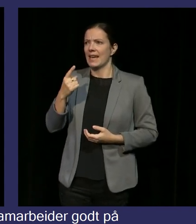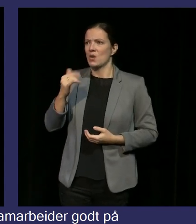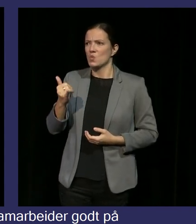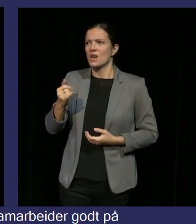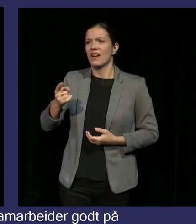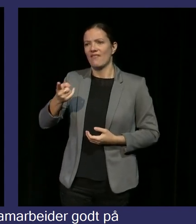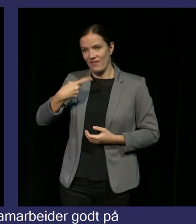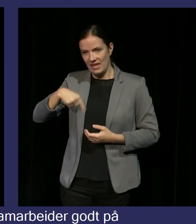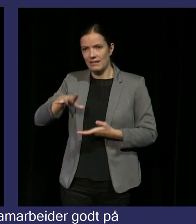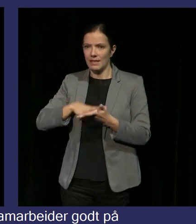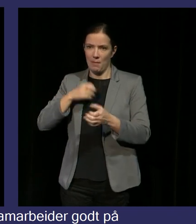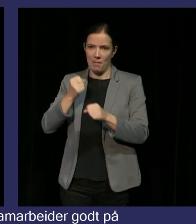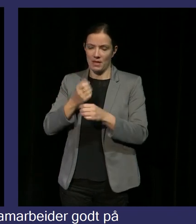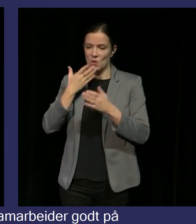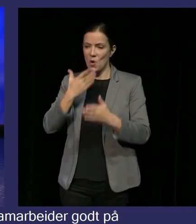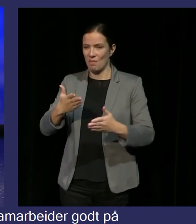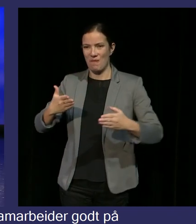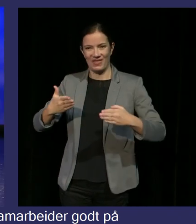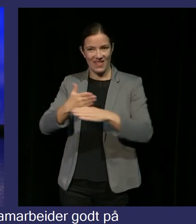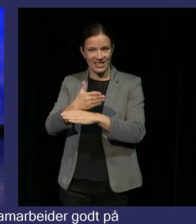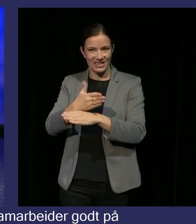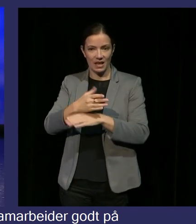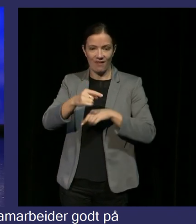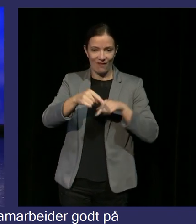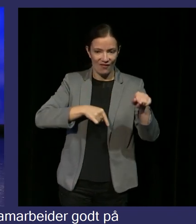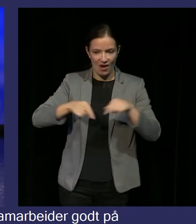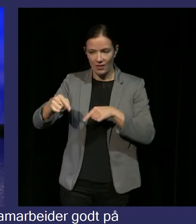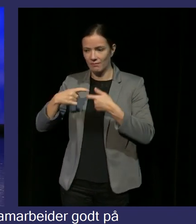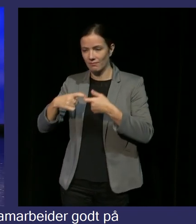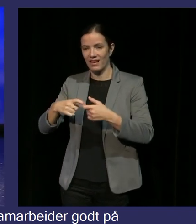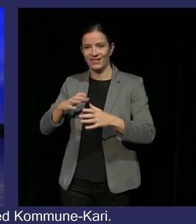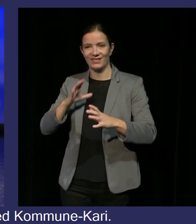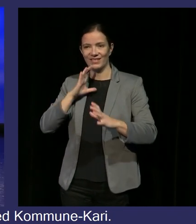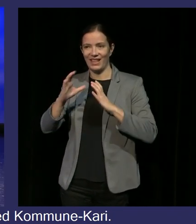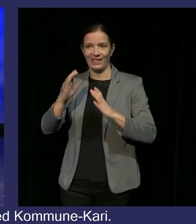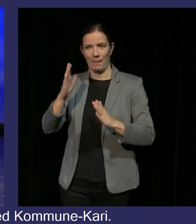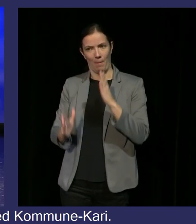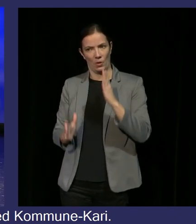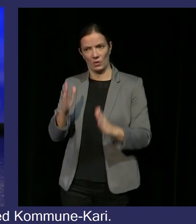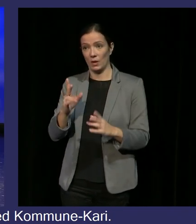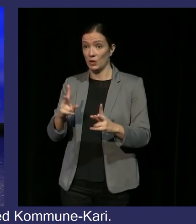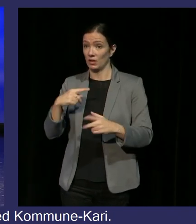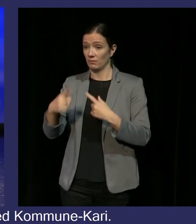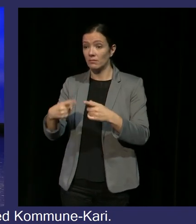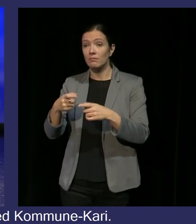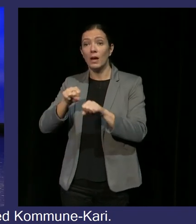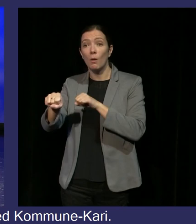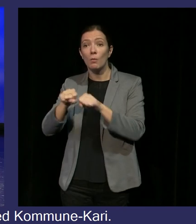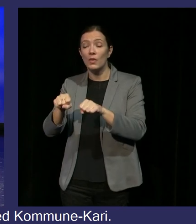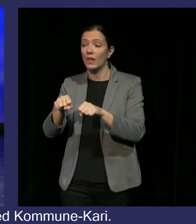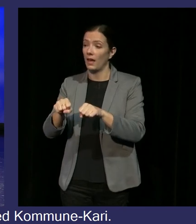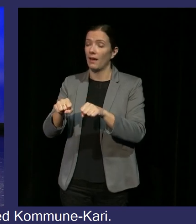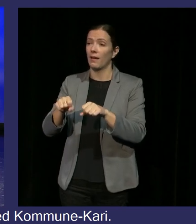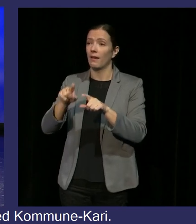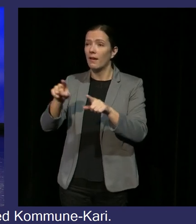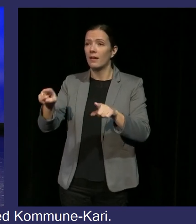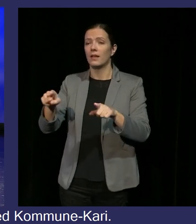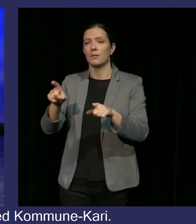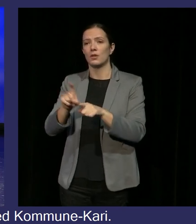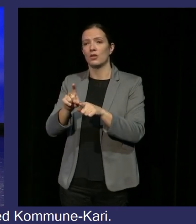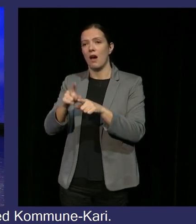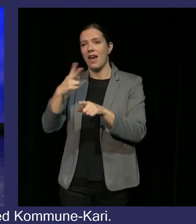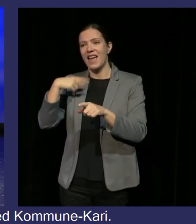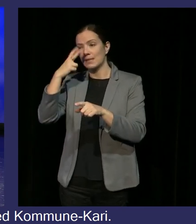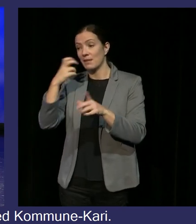vi samarbeider godt på tvers i forvaltningen om chatbot, og etter hvert også med kommunene, med kommunekarri, og skal ha et